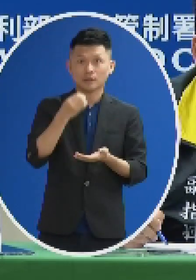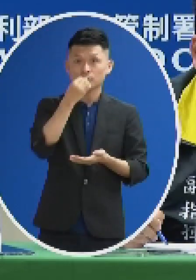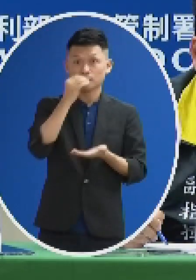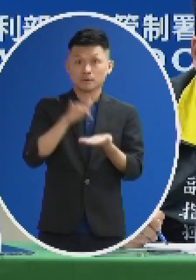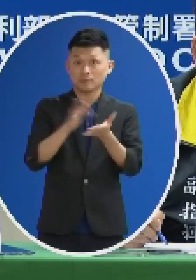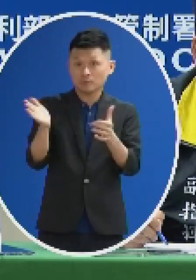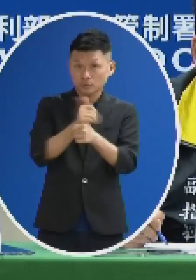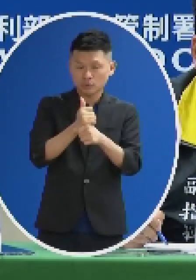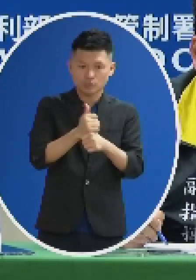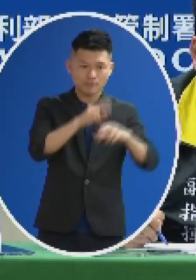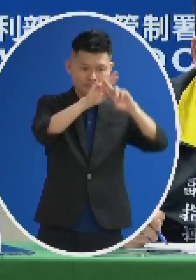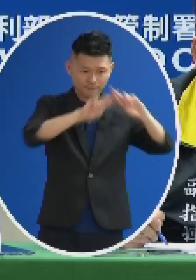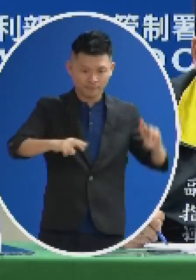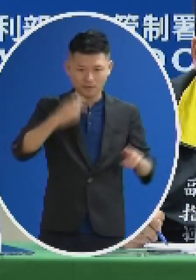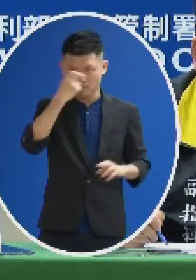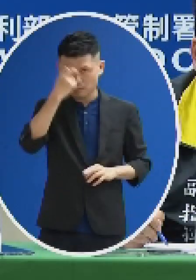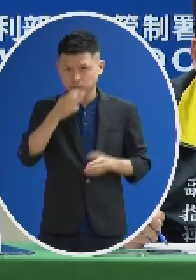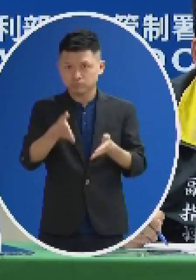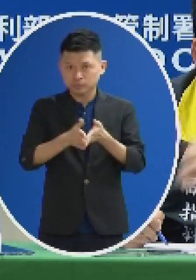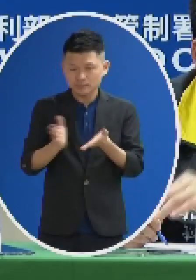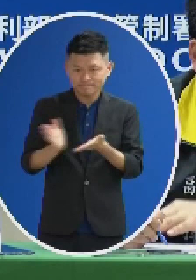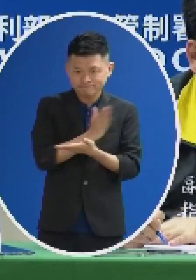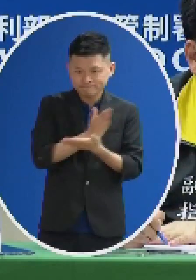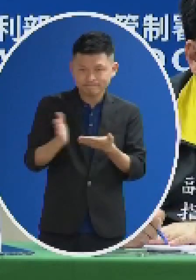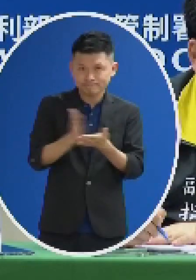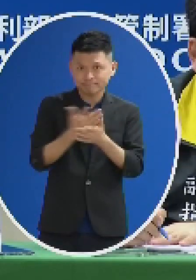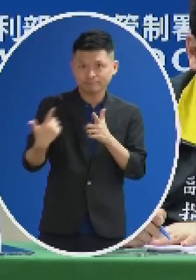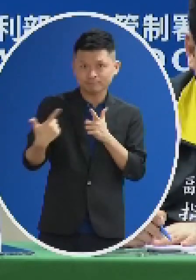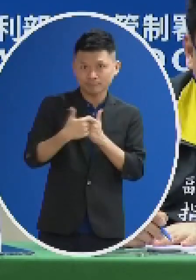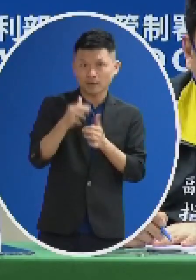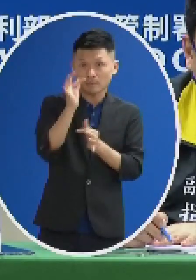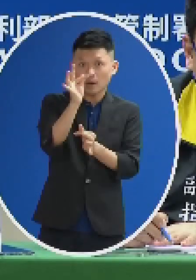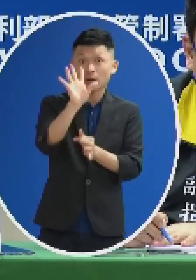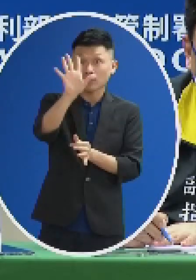好，那确实有达到我们的要求，那才会开放来使用。